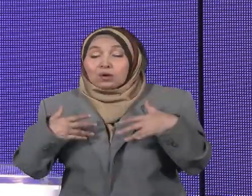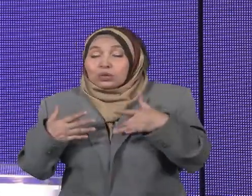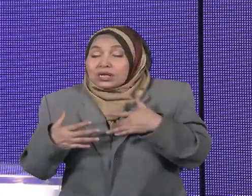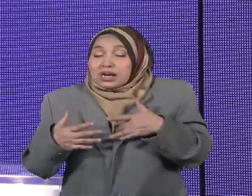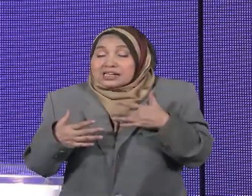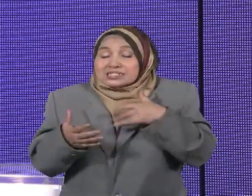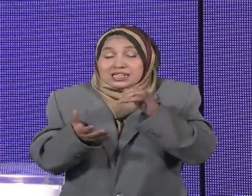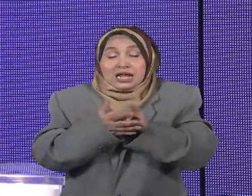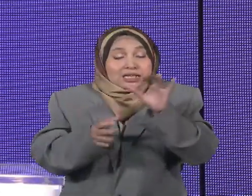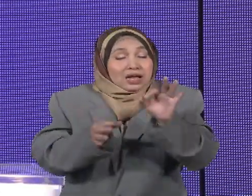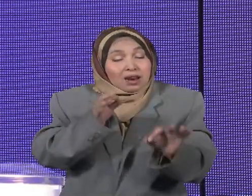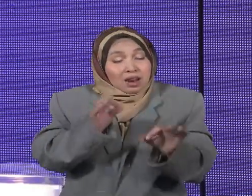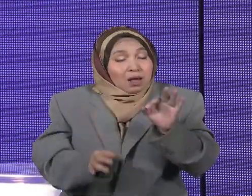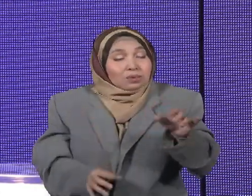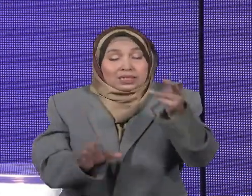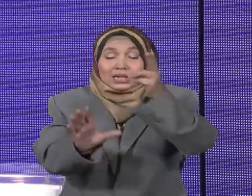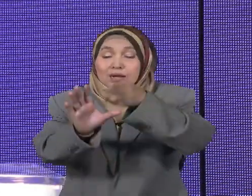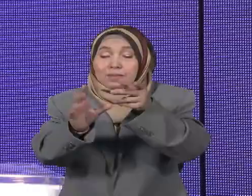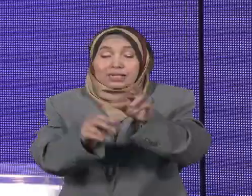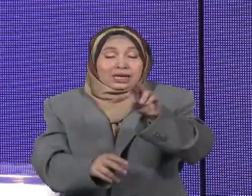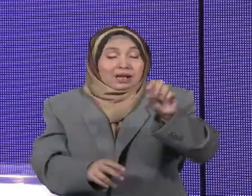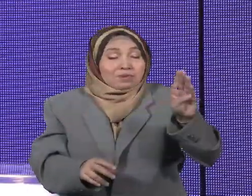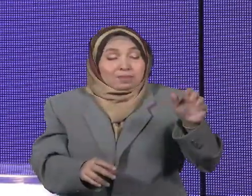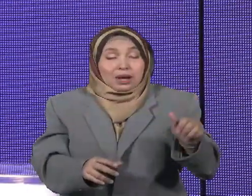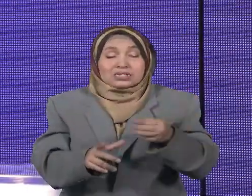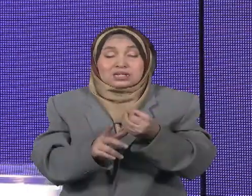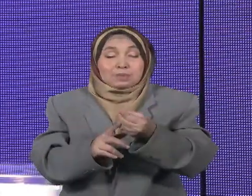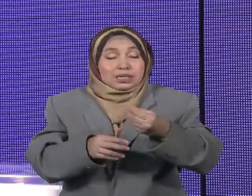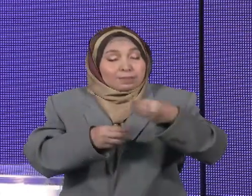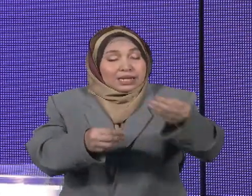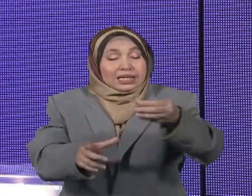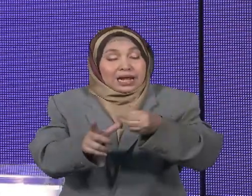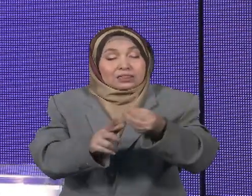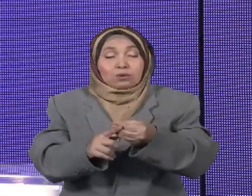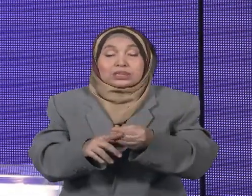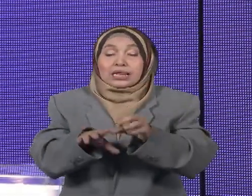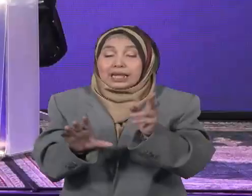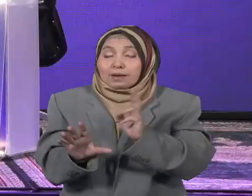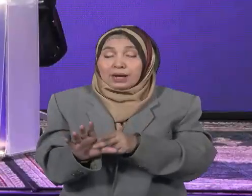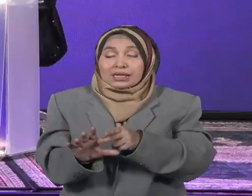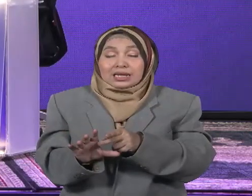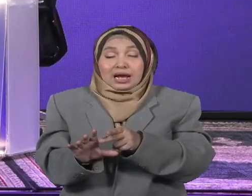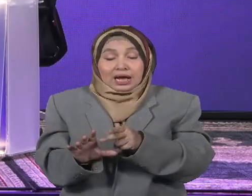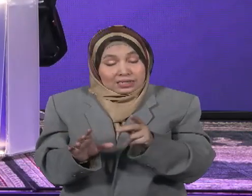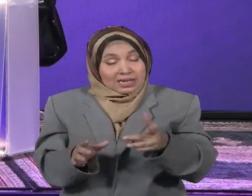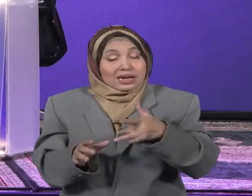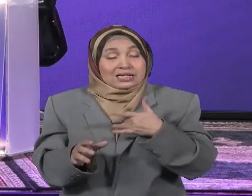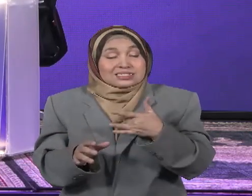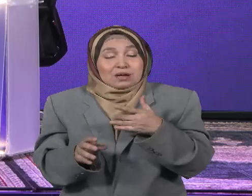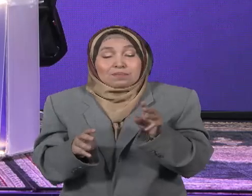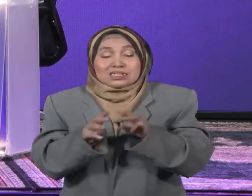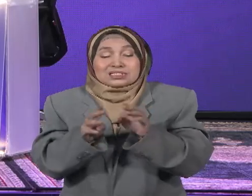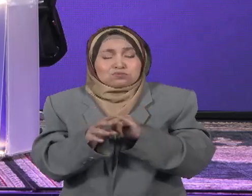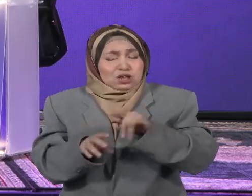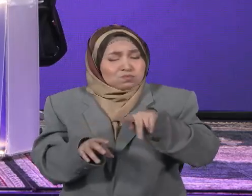bahawa kalau dia terlibat dengan riba, ya, sama ada dia beri ataupun terlibat, dia rasakan bahawa tak dosa. Kan? Dia rasa ini saya